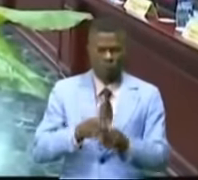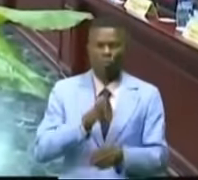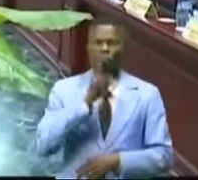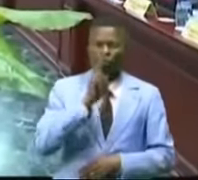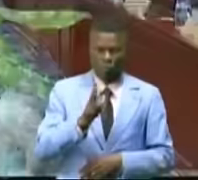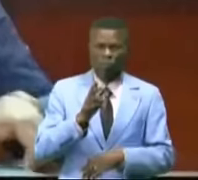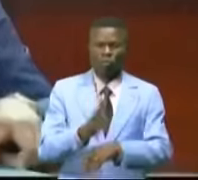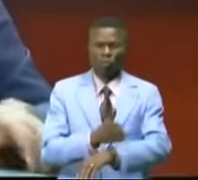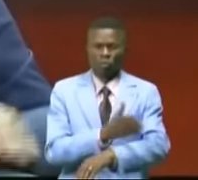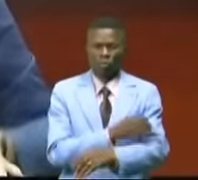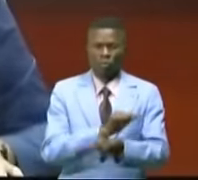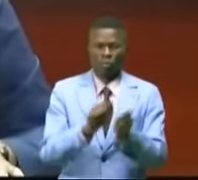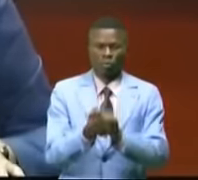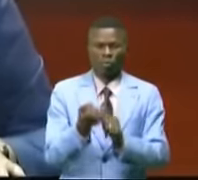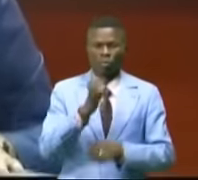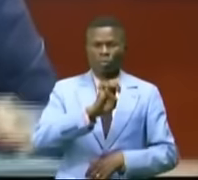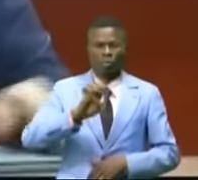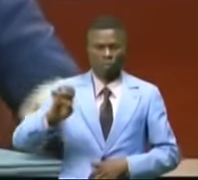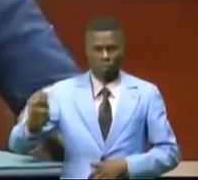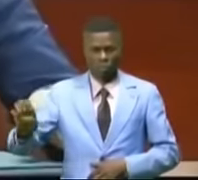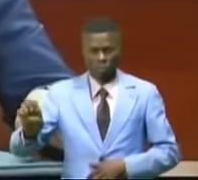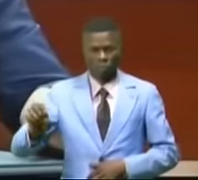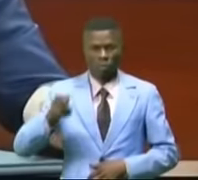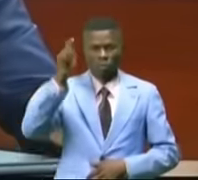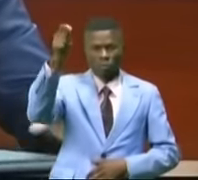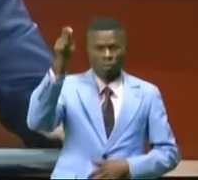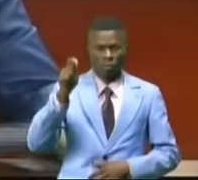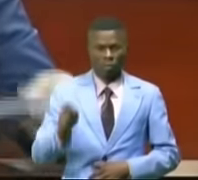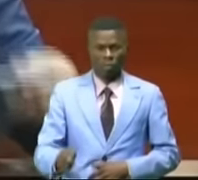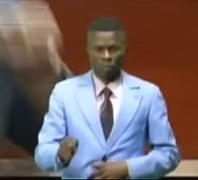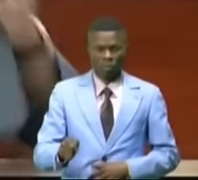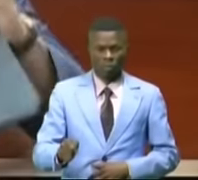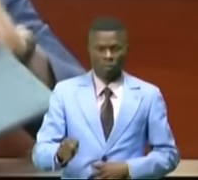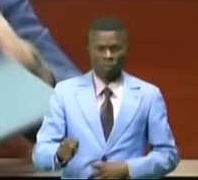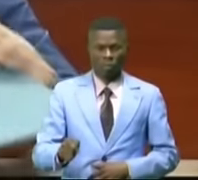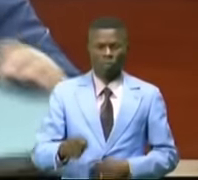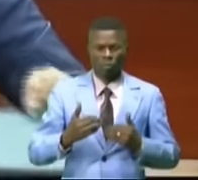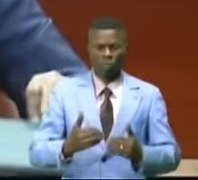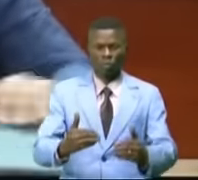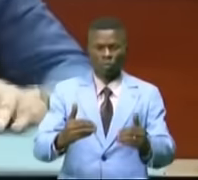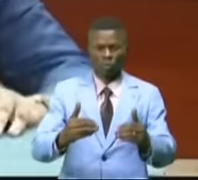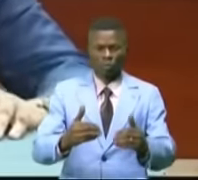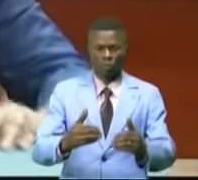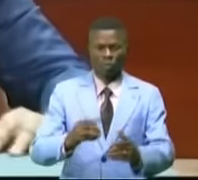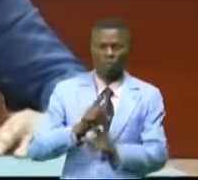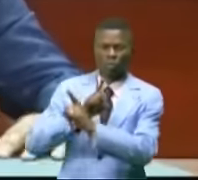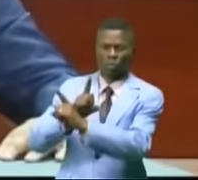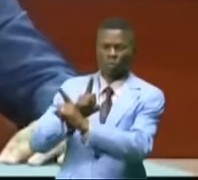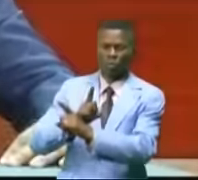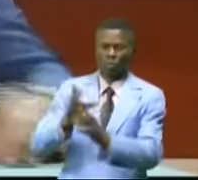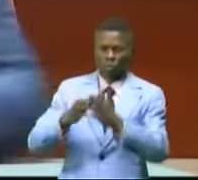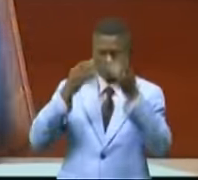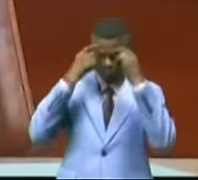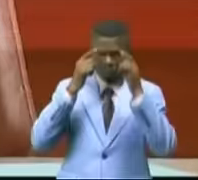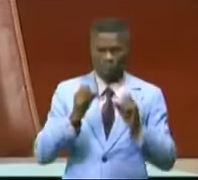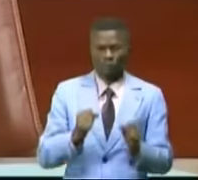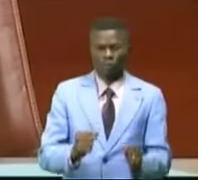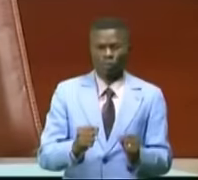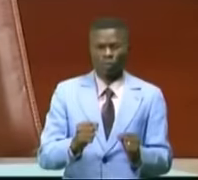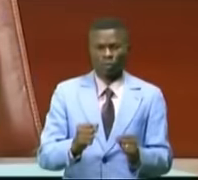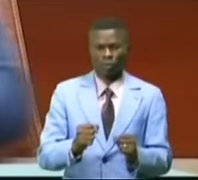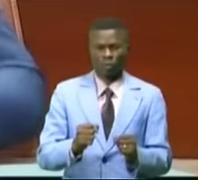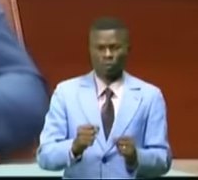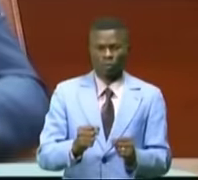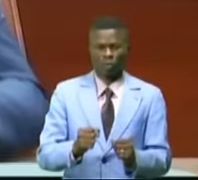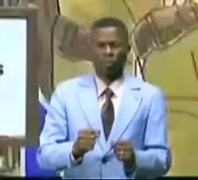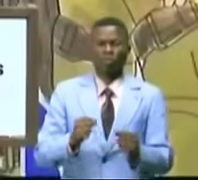l'évolution de la situation de l'Est, où nos forces de défense et de sécurité continuent de défendre avec détermination